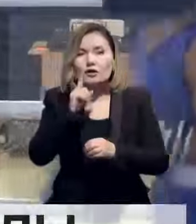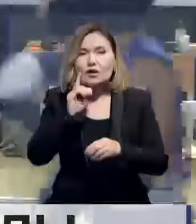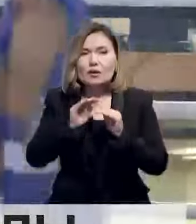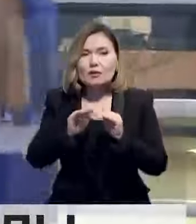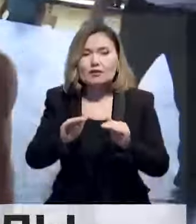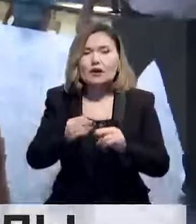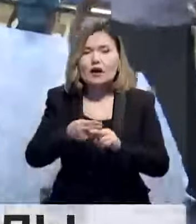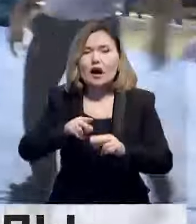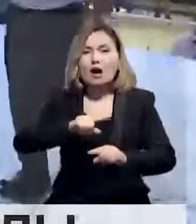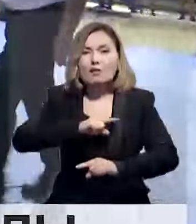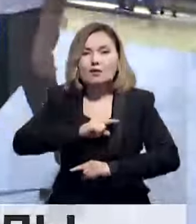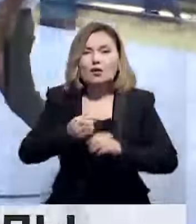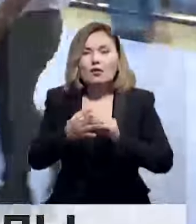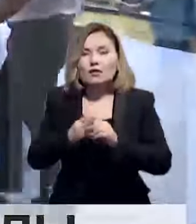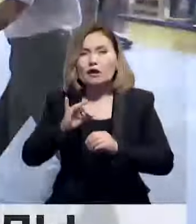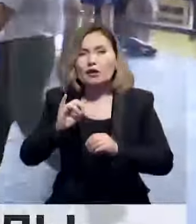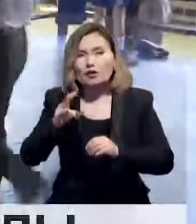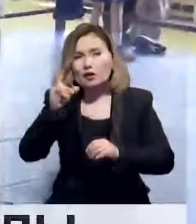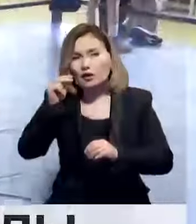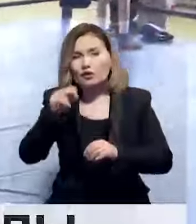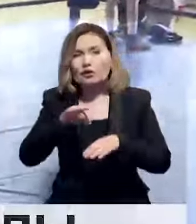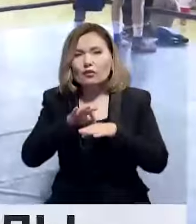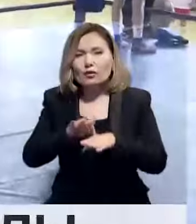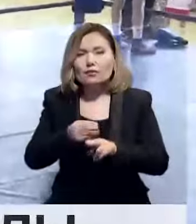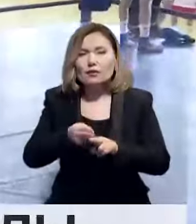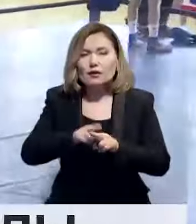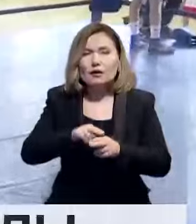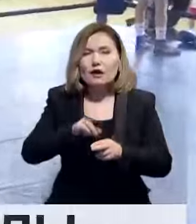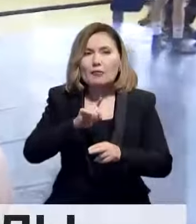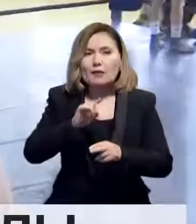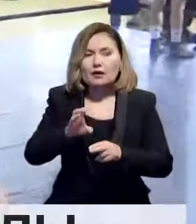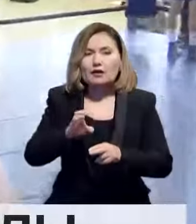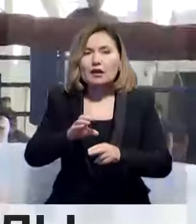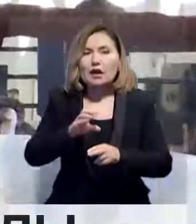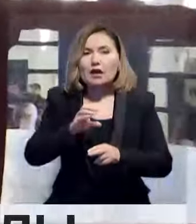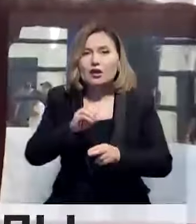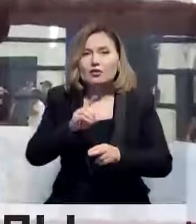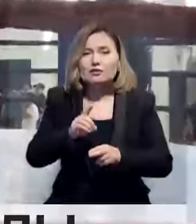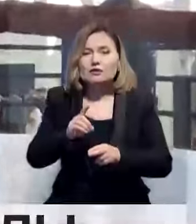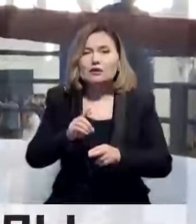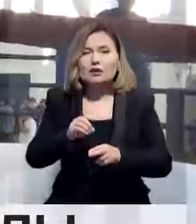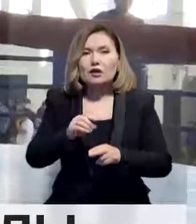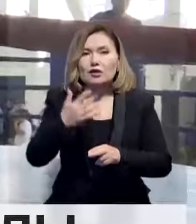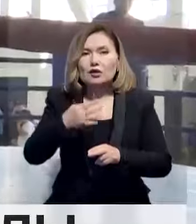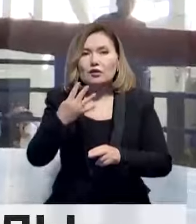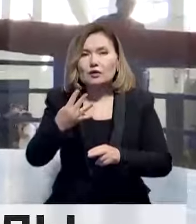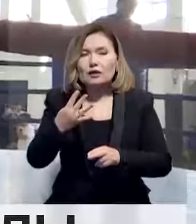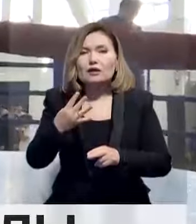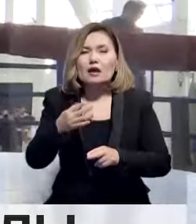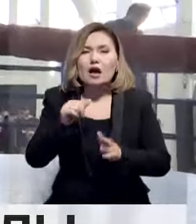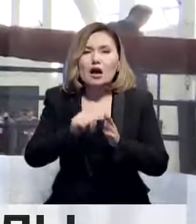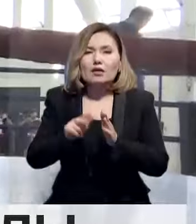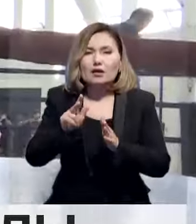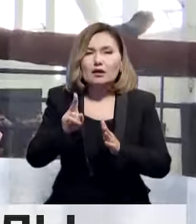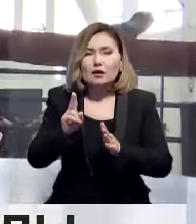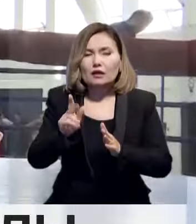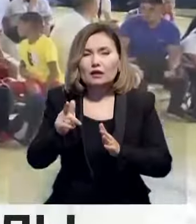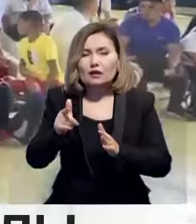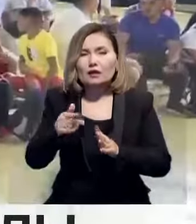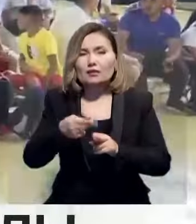сайқандар. Ақтықсын 15-ші маусым күні өтеді. Марқұм Бектас пен Елеусіз 54 келі және 63 келі